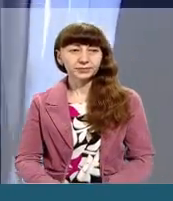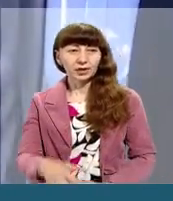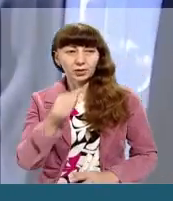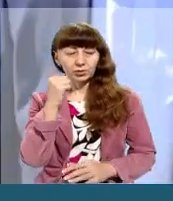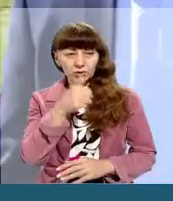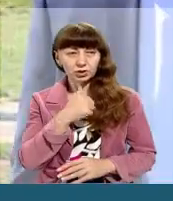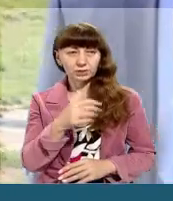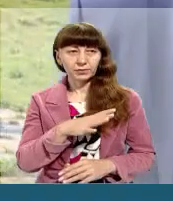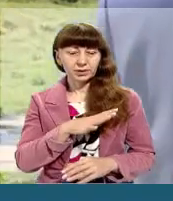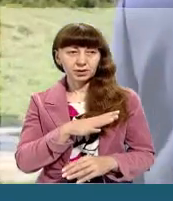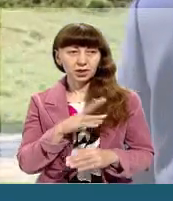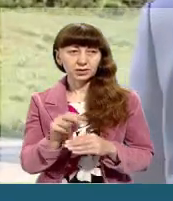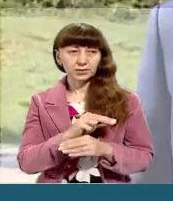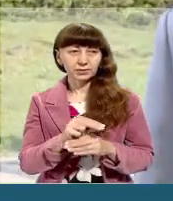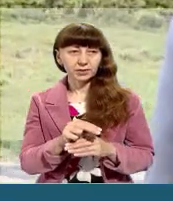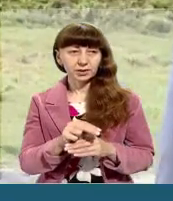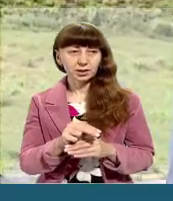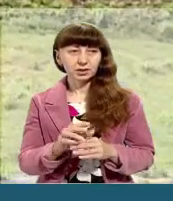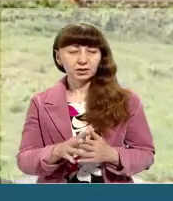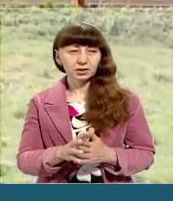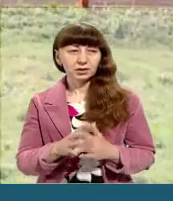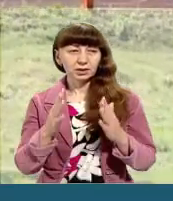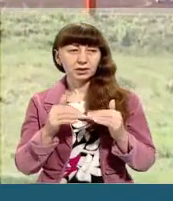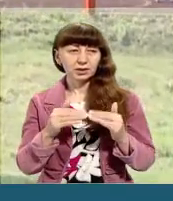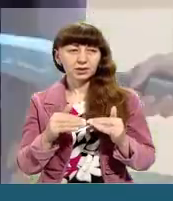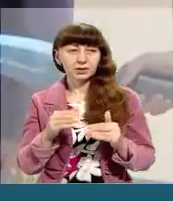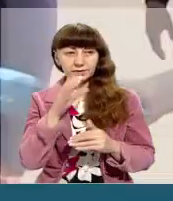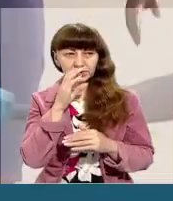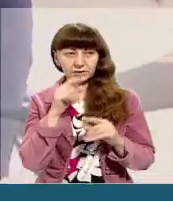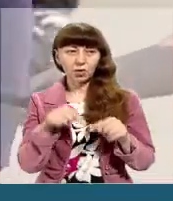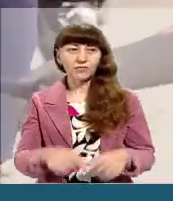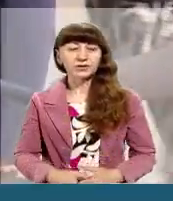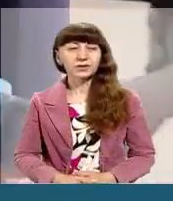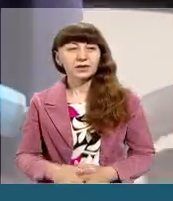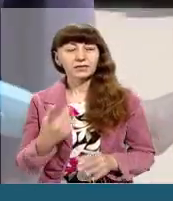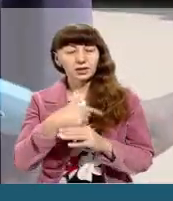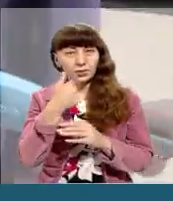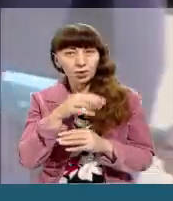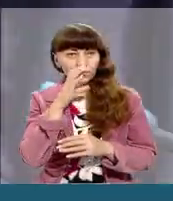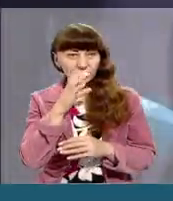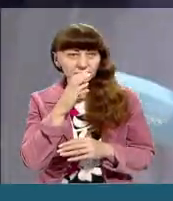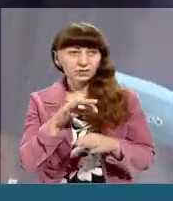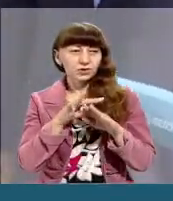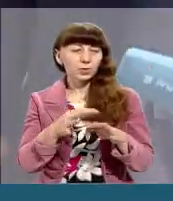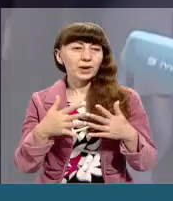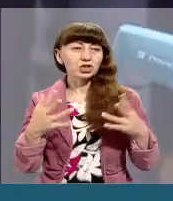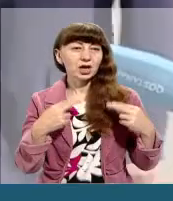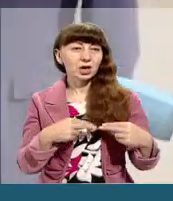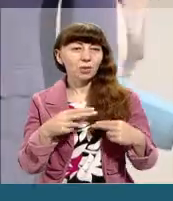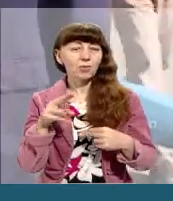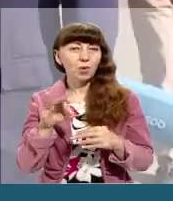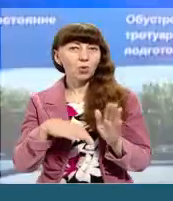прошлом году после капитального ремонта, практически реконструкция, здесь в Лисаковске. В этом году в городе Лисаковск идет большая работа